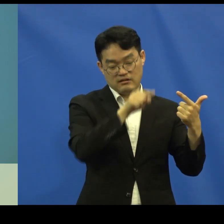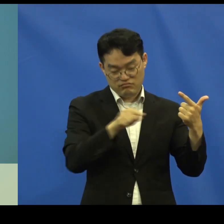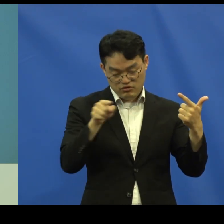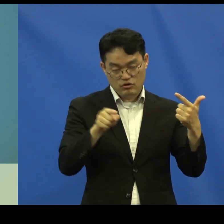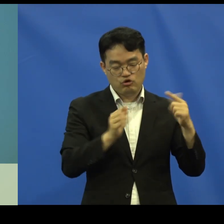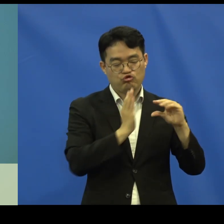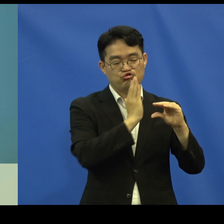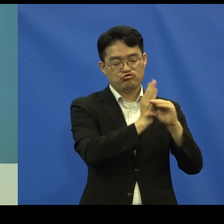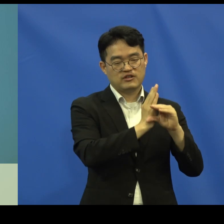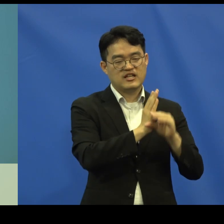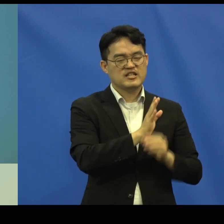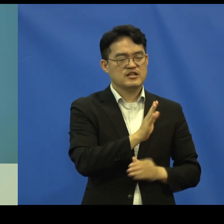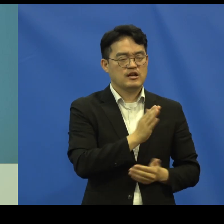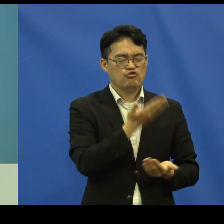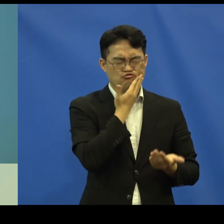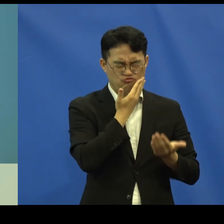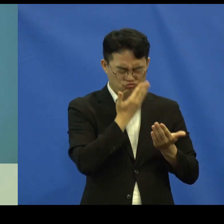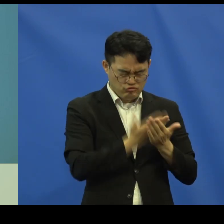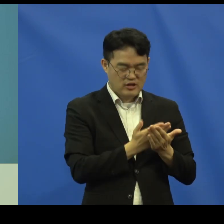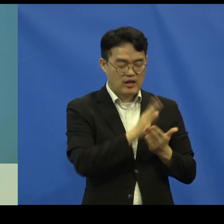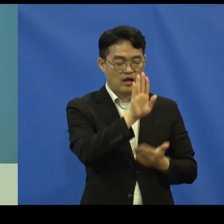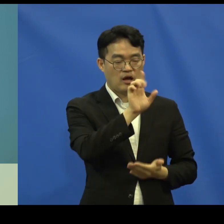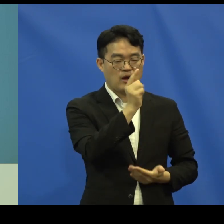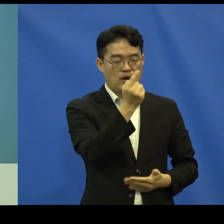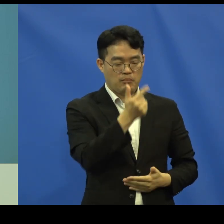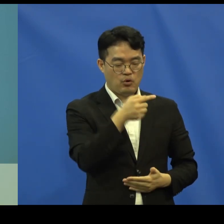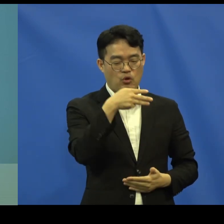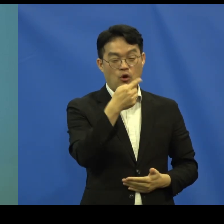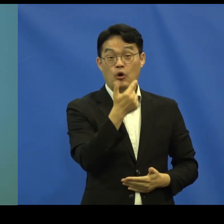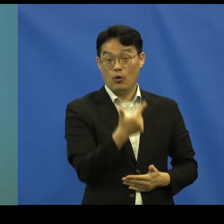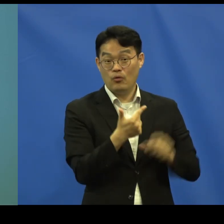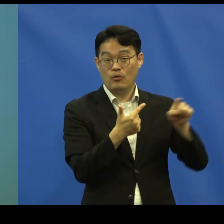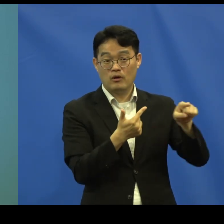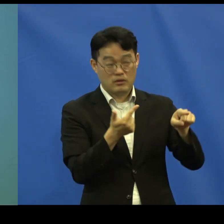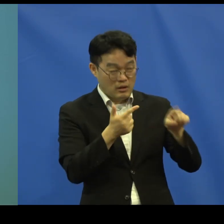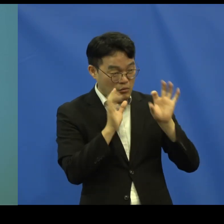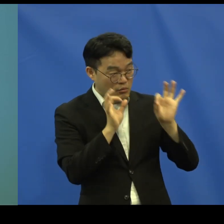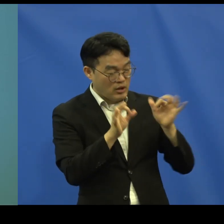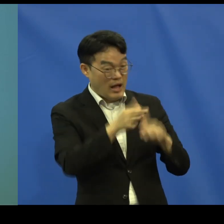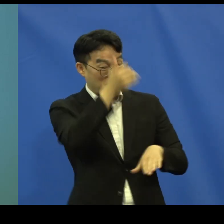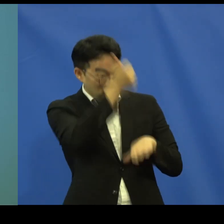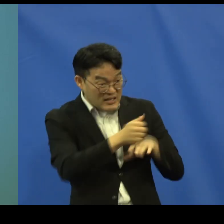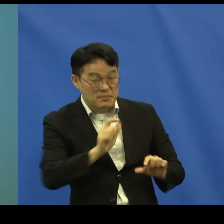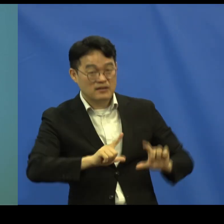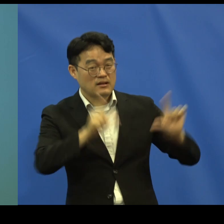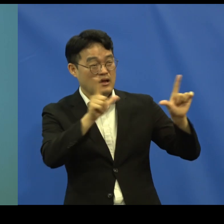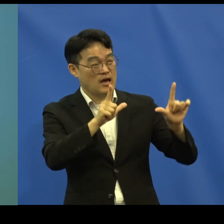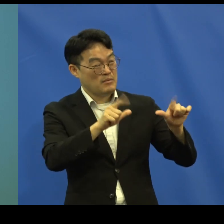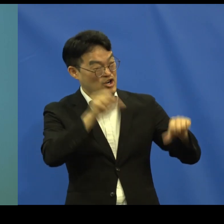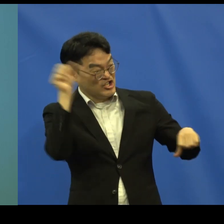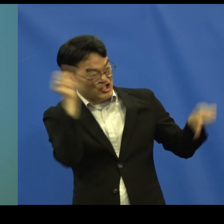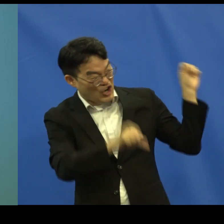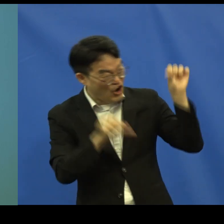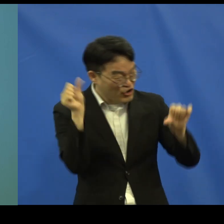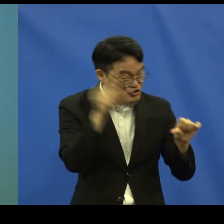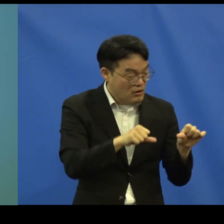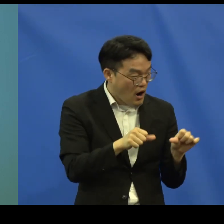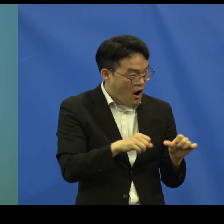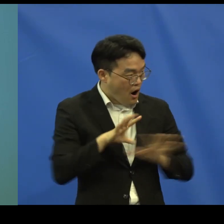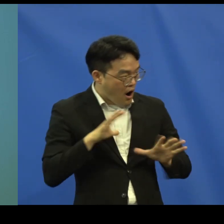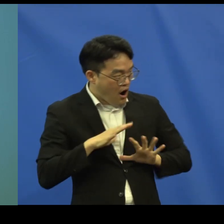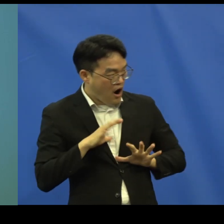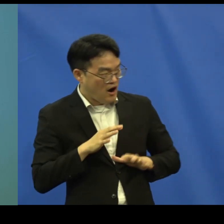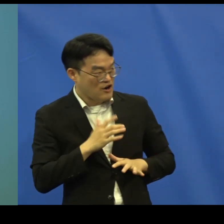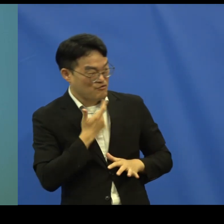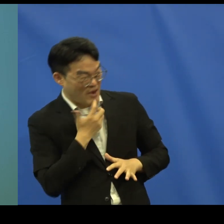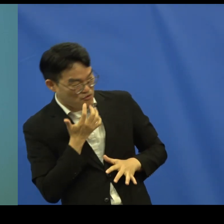심판에 관한 때로는 좀 무시무시한 이야기들이 좀 나오죠. 6장 이후인데 3장과